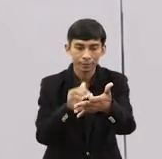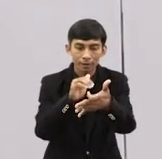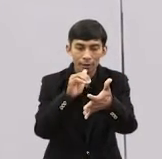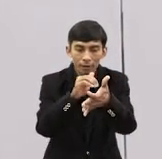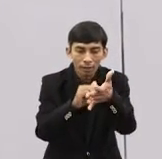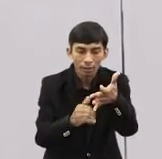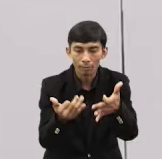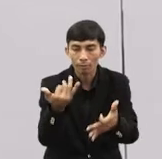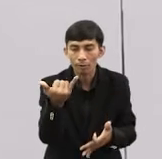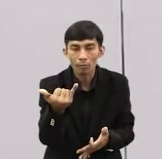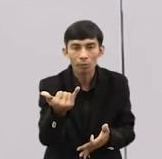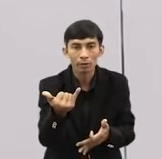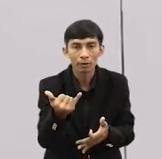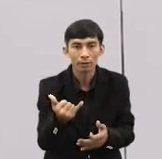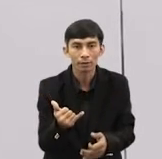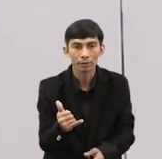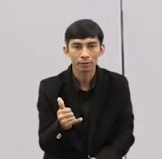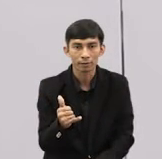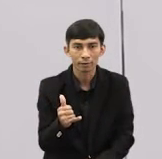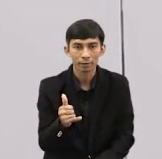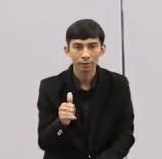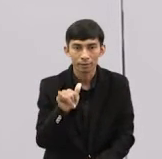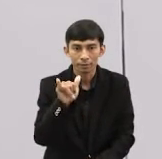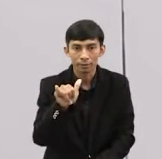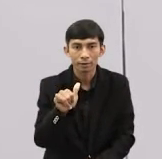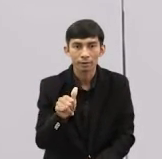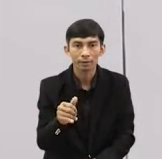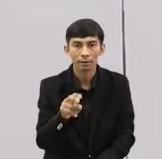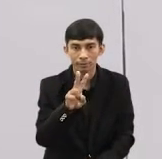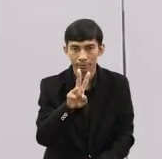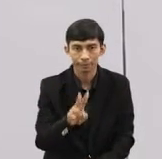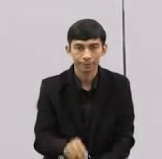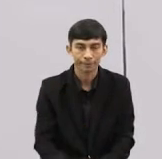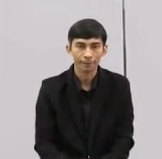trầm muối nơi xóa chà cứ nơi xóa phí